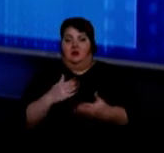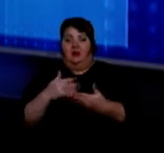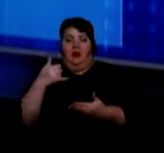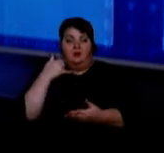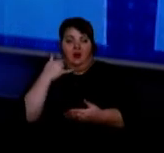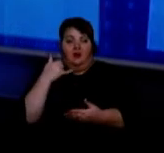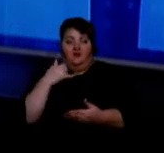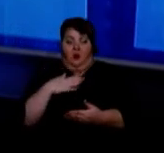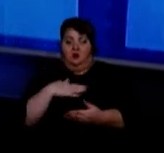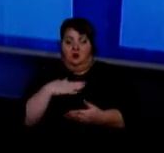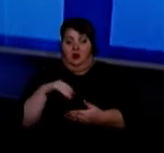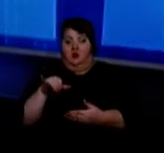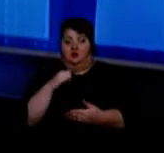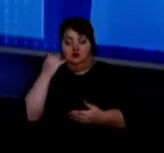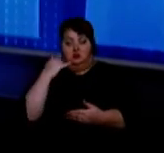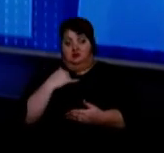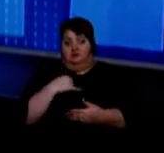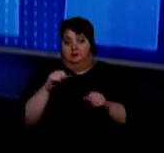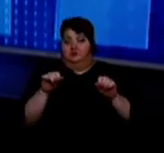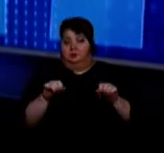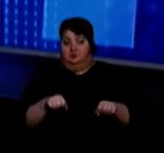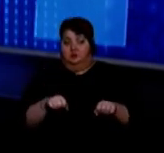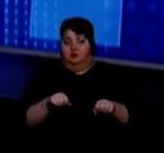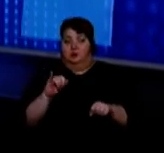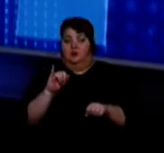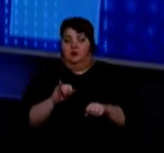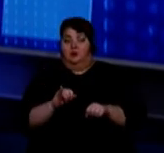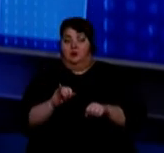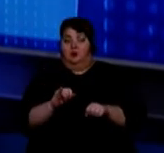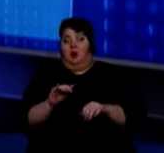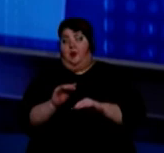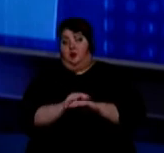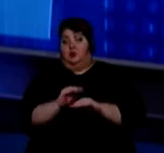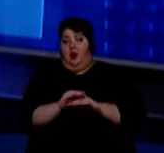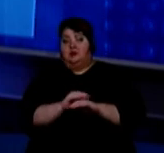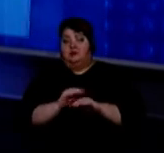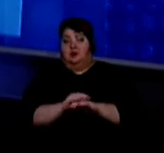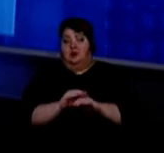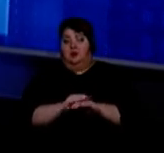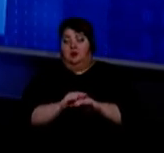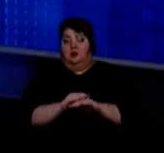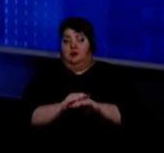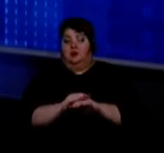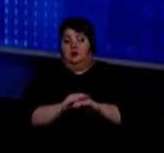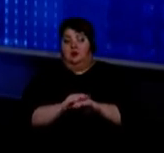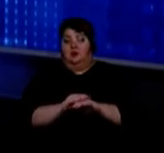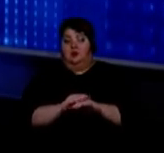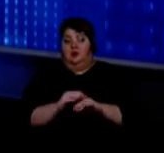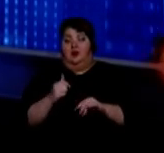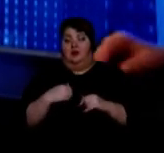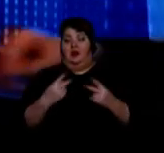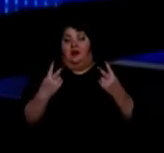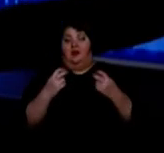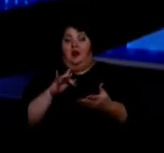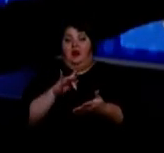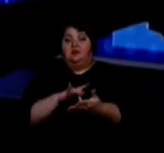телефони наші, куди можна звернутися. І, будь ласка, ми, як нас називають,